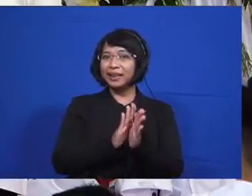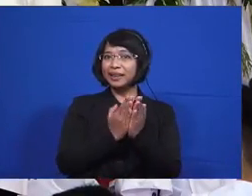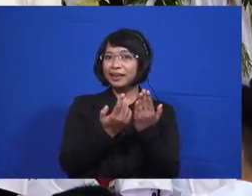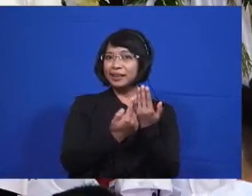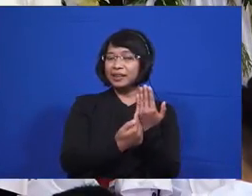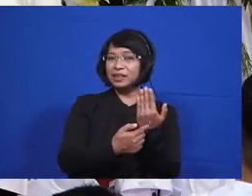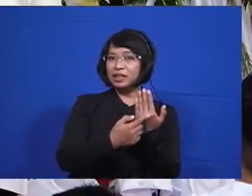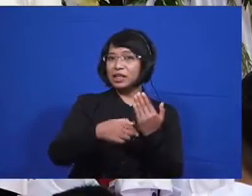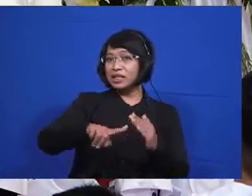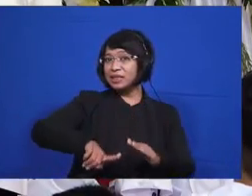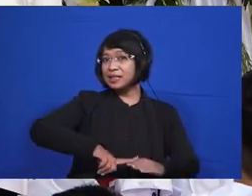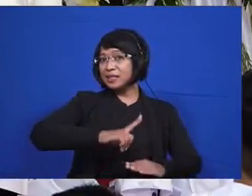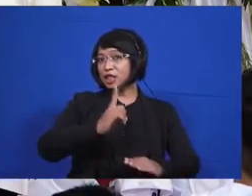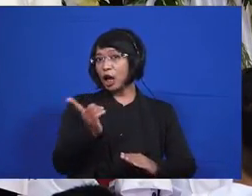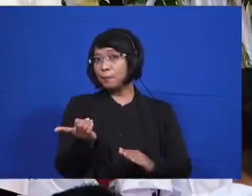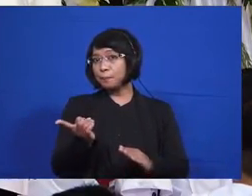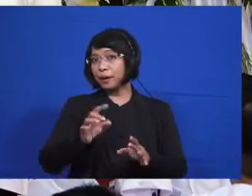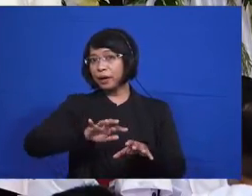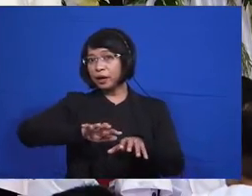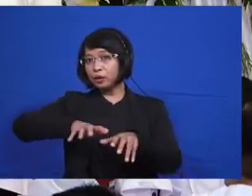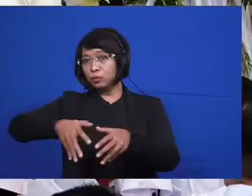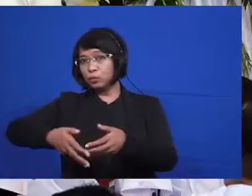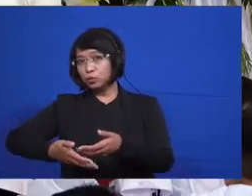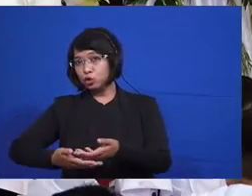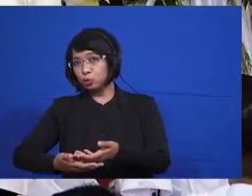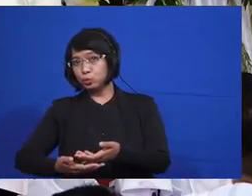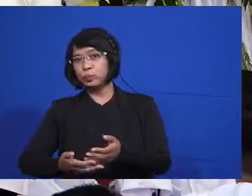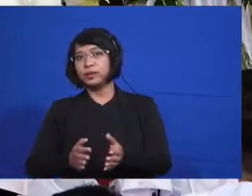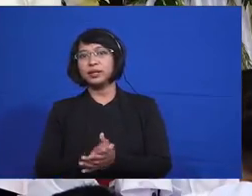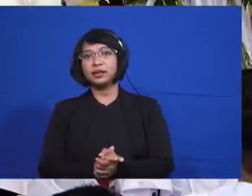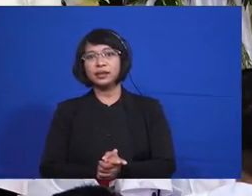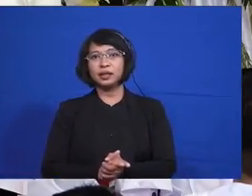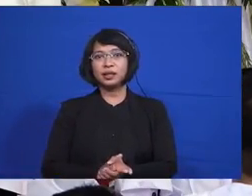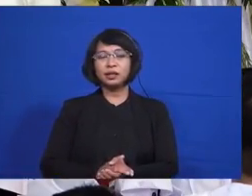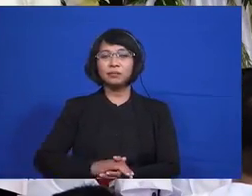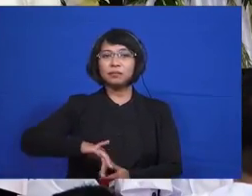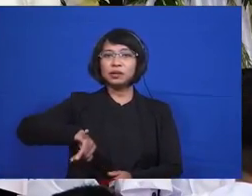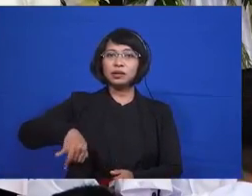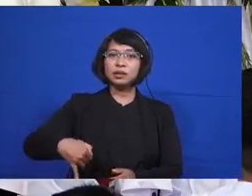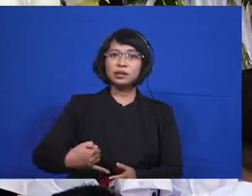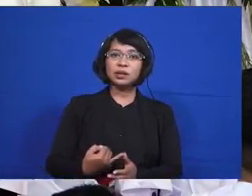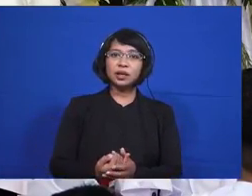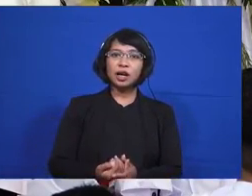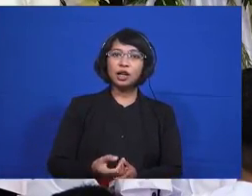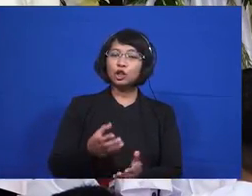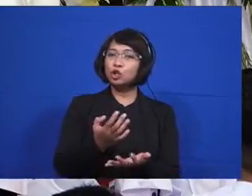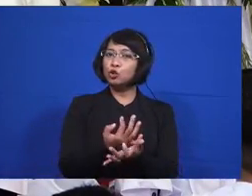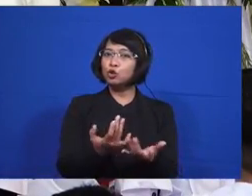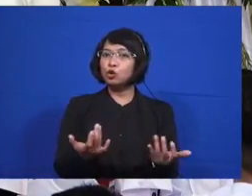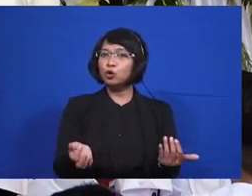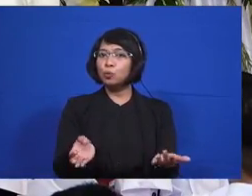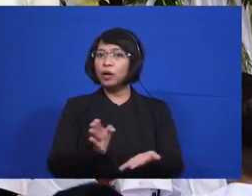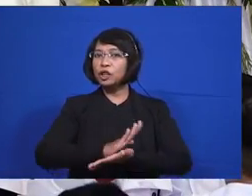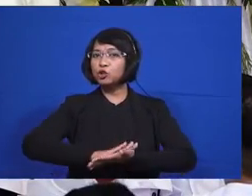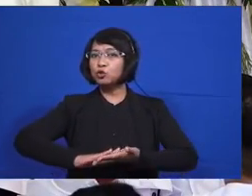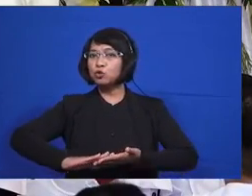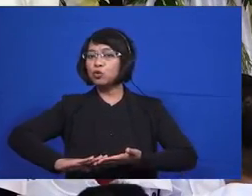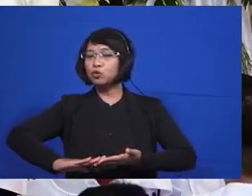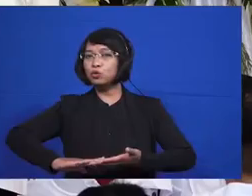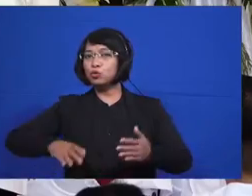ujung bumi, supaya segala bangsa bertobat menjadi umat kudus Allah dan dipersatukan dengan